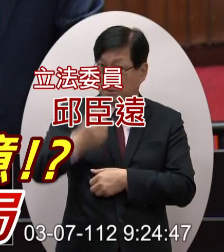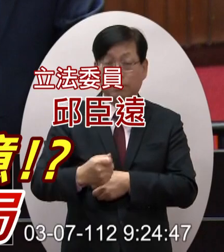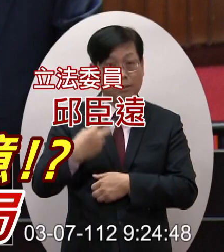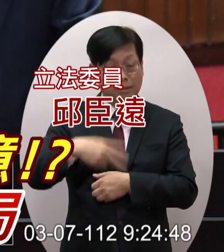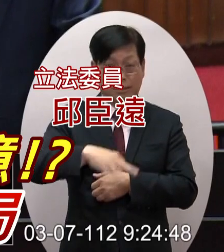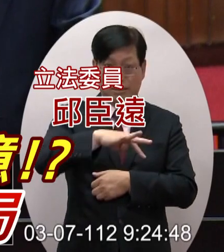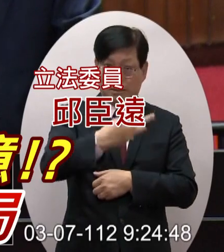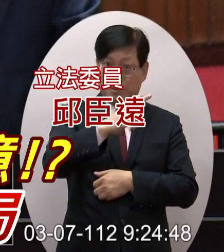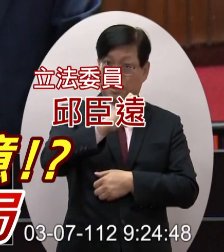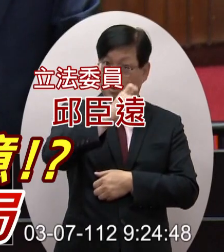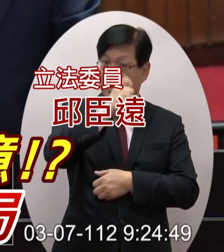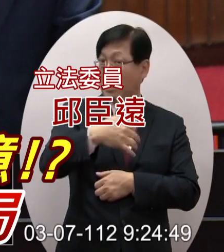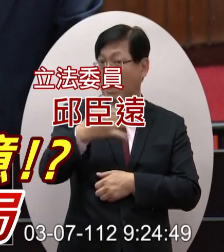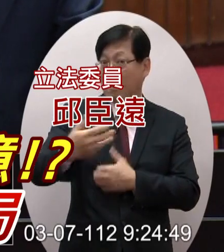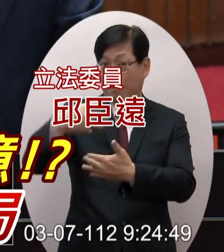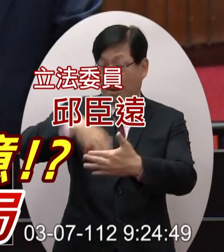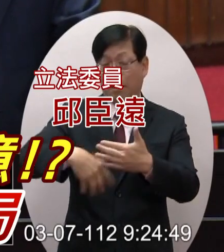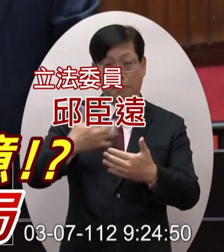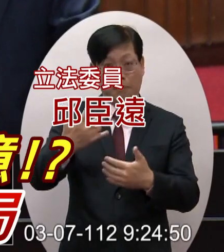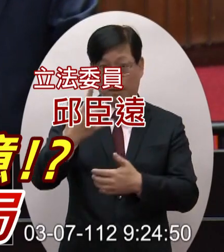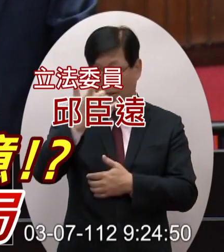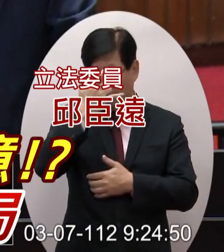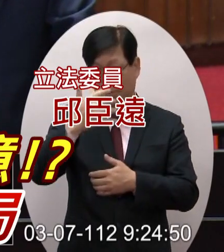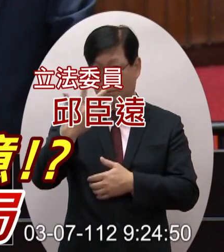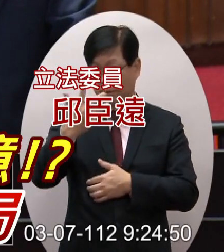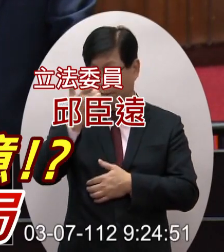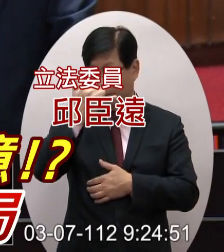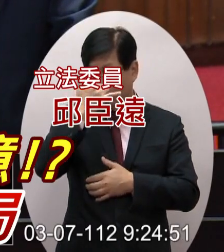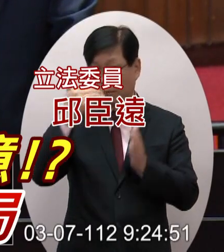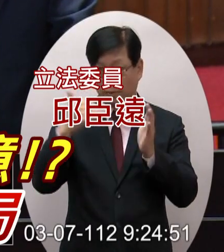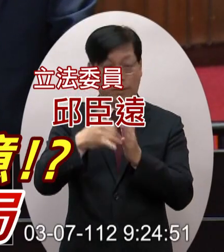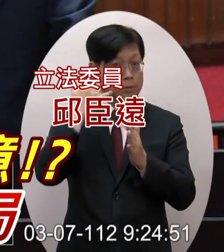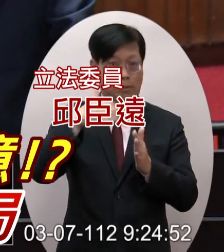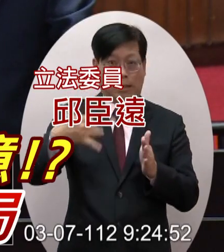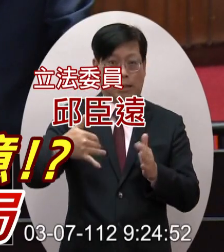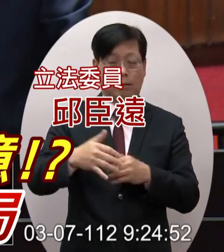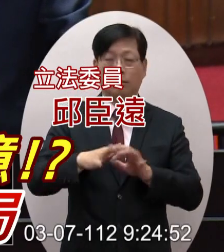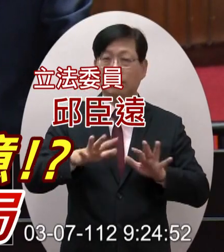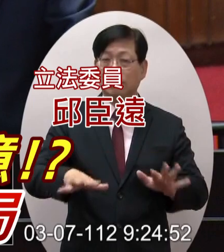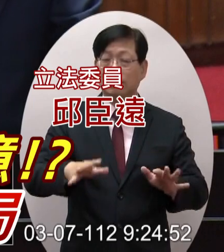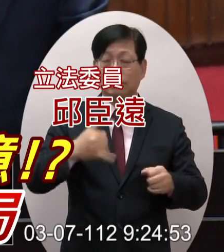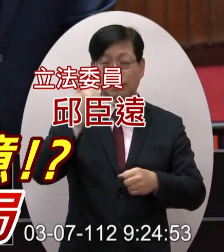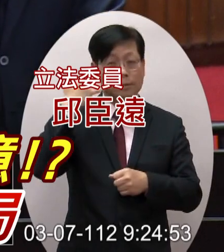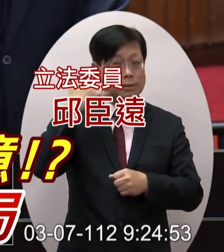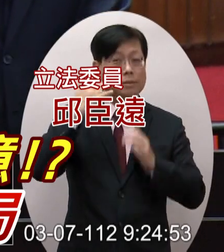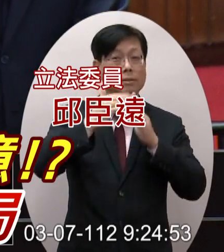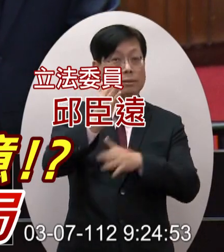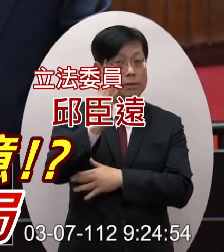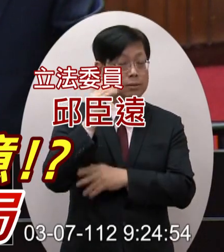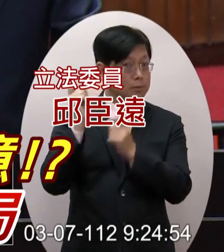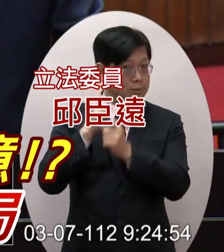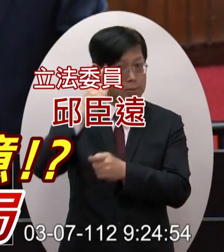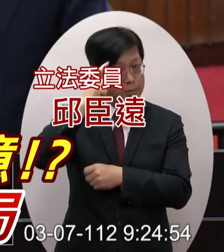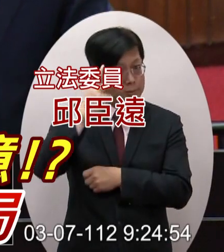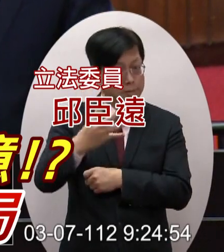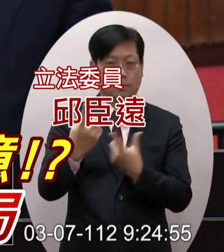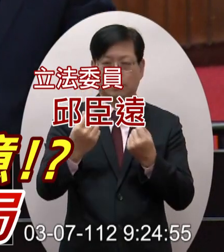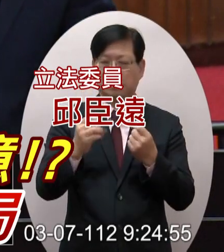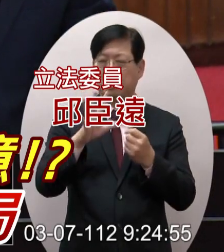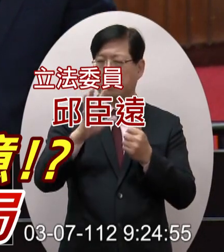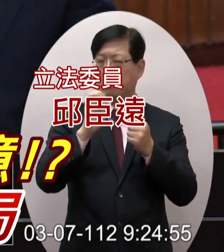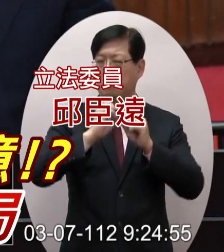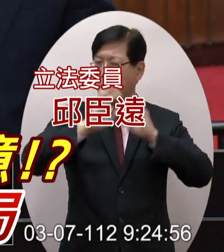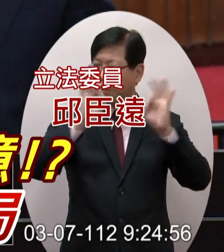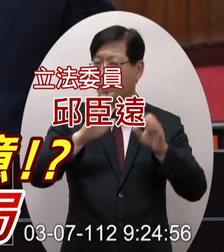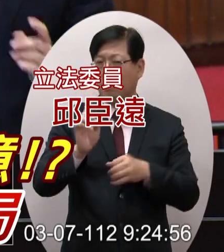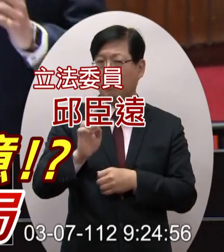你425亿还没有含八堵到基隆的这一段。那目前现在我们知道说基隆市政府这几天也有反应，就